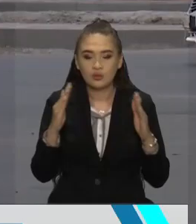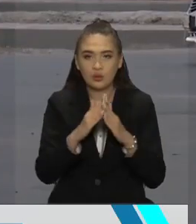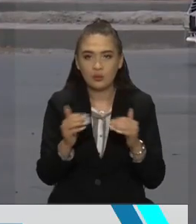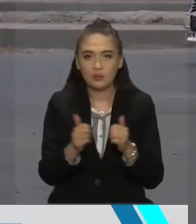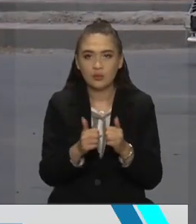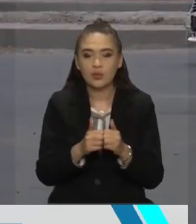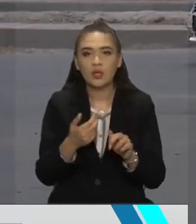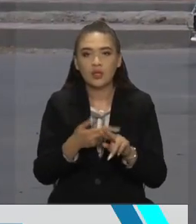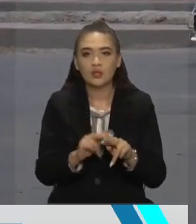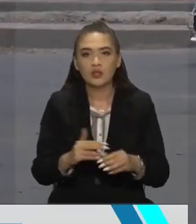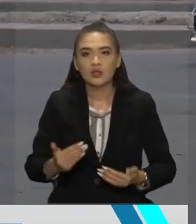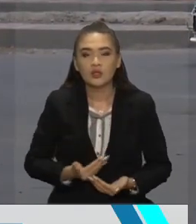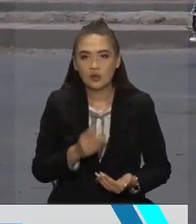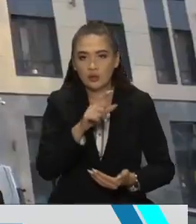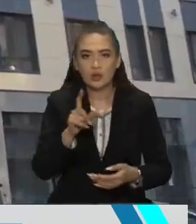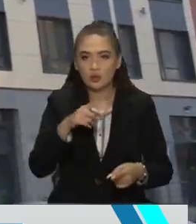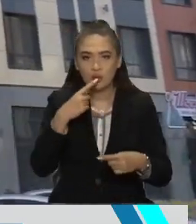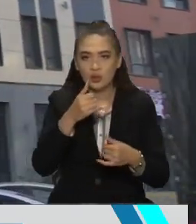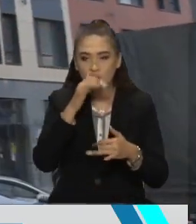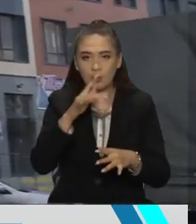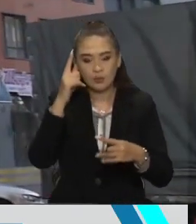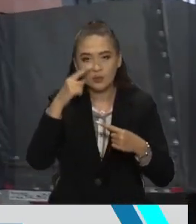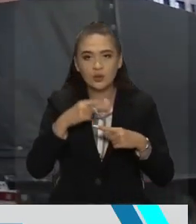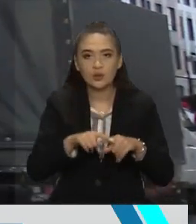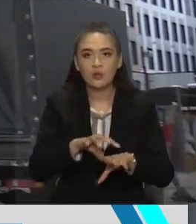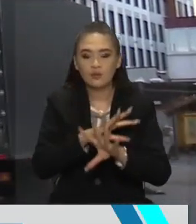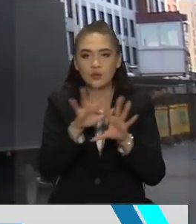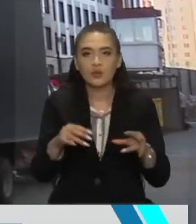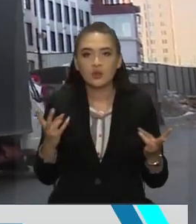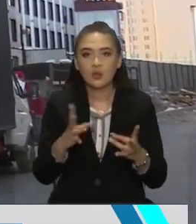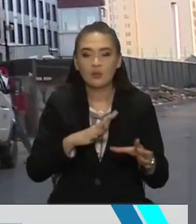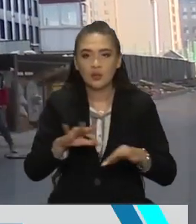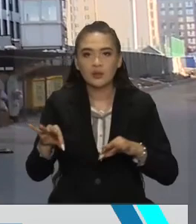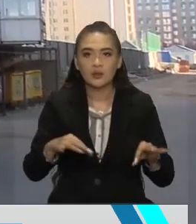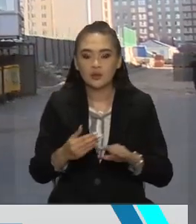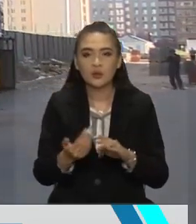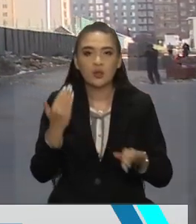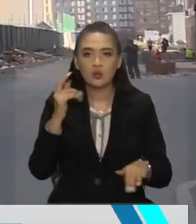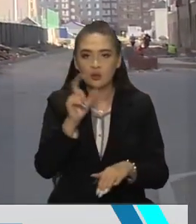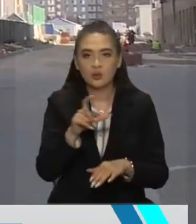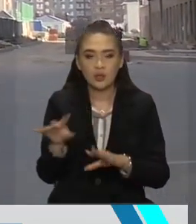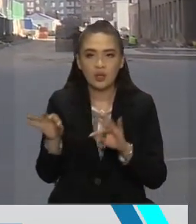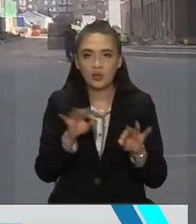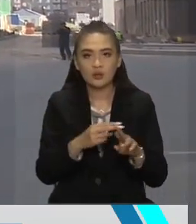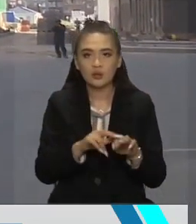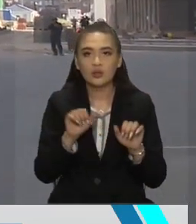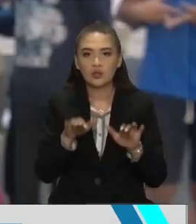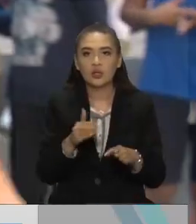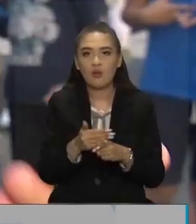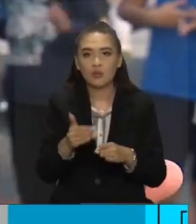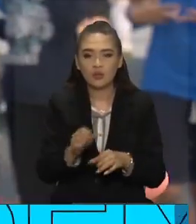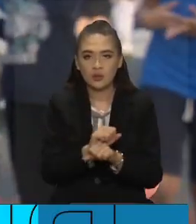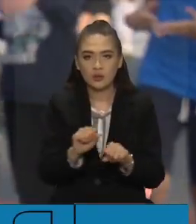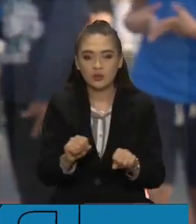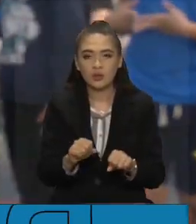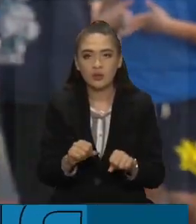Жильцы недоумевают, неужели нельзя было продумать всю необходимую инфраструктуру до заселения людей, а не искать пути решения после.